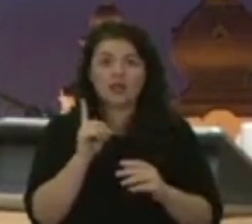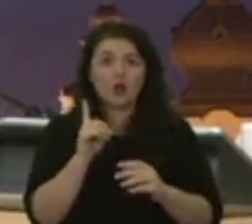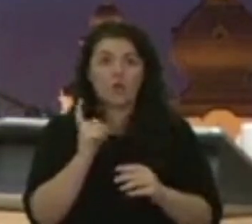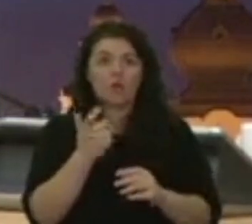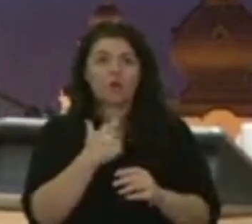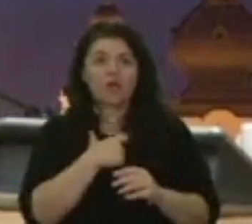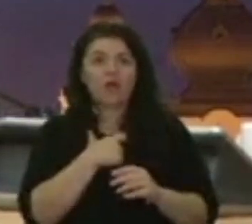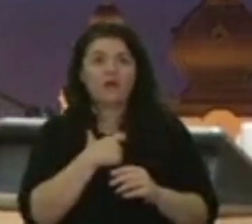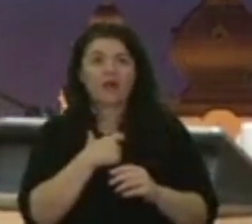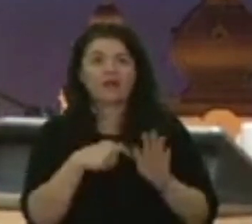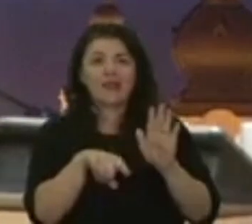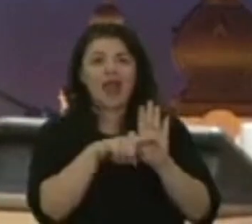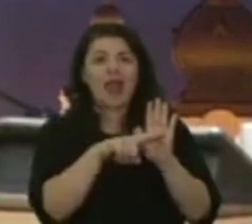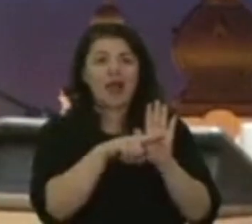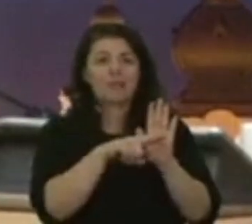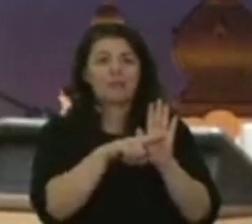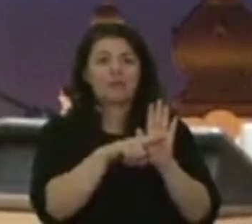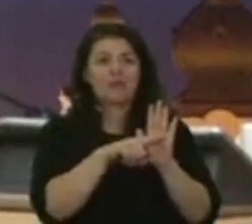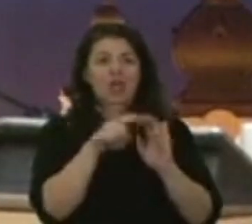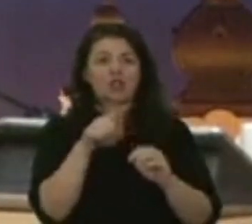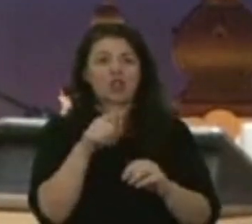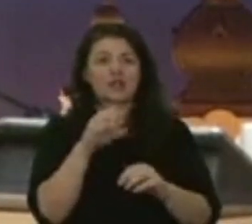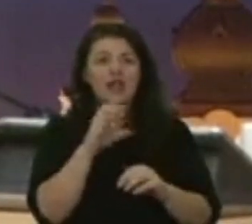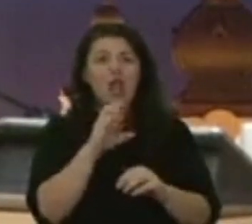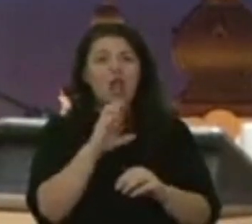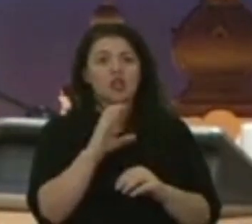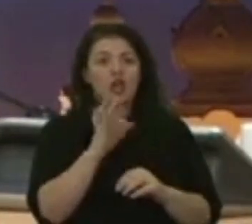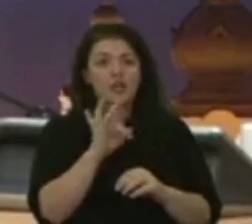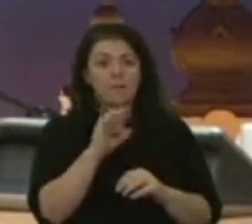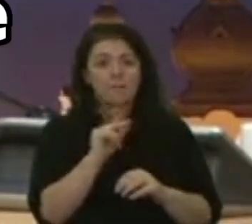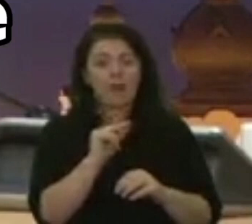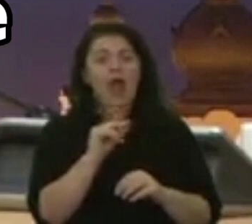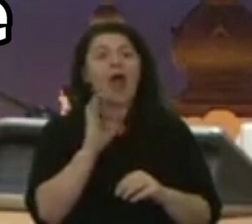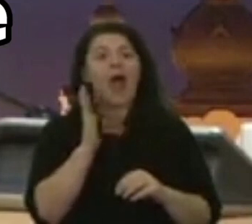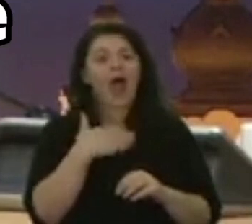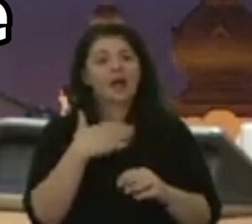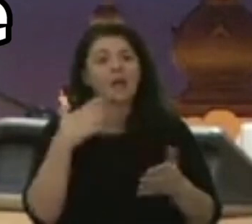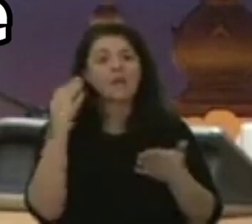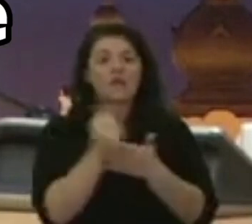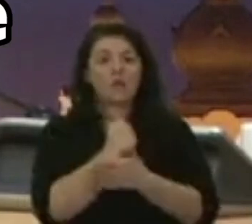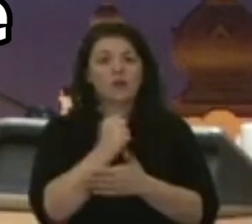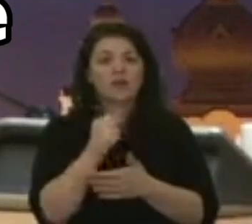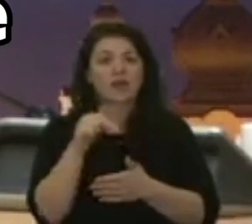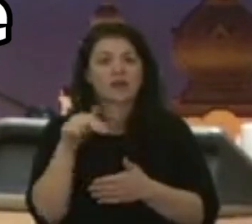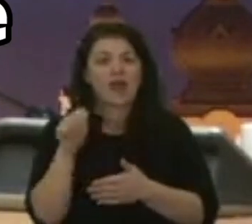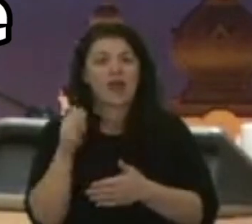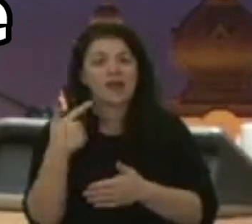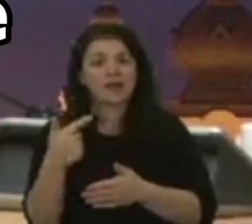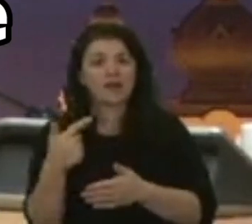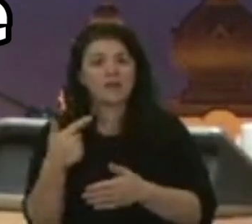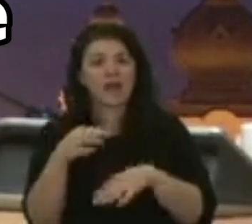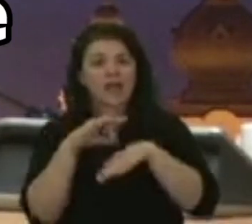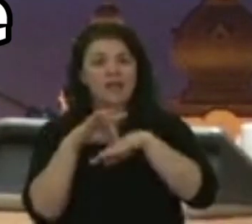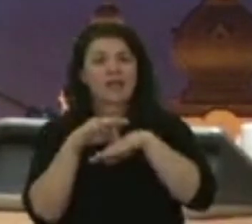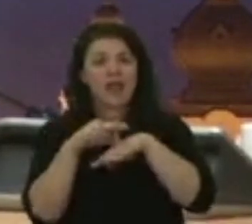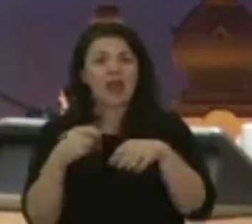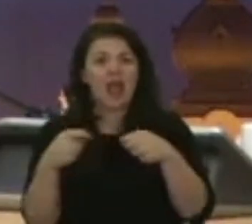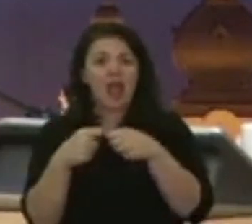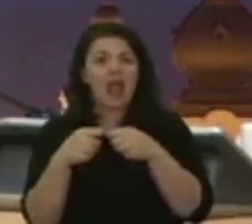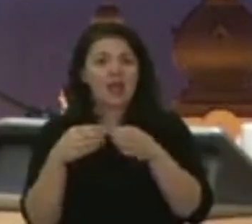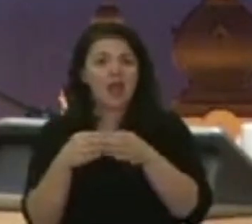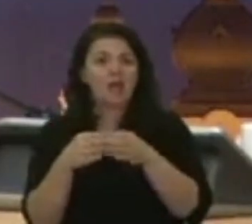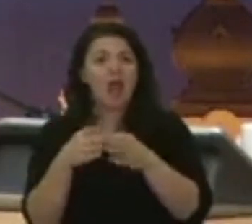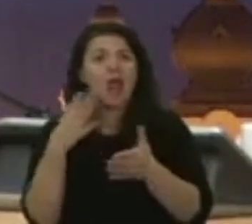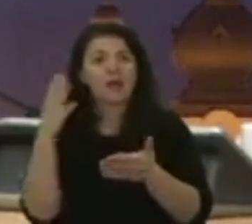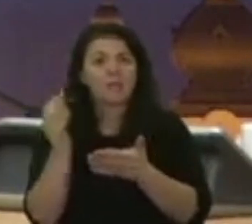poate nega faptul că această companie are performanță. Domnul Neag, în calitate de lider al acestei echipe,